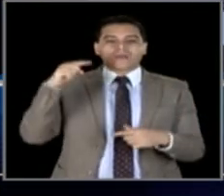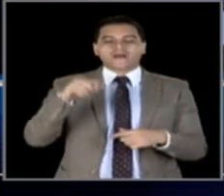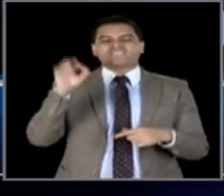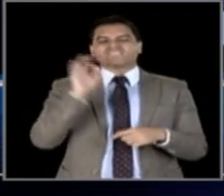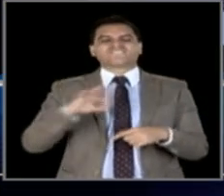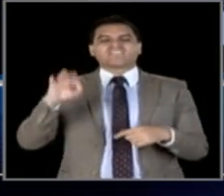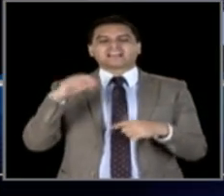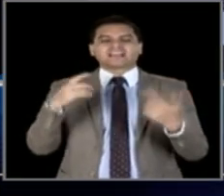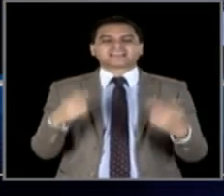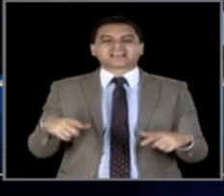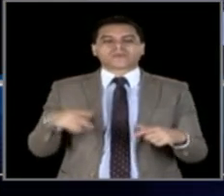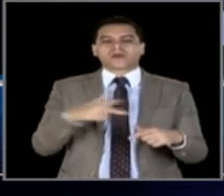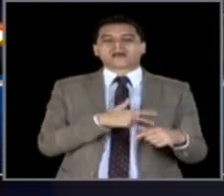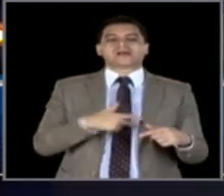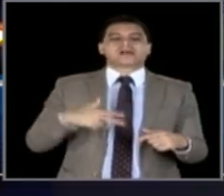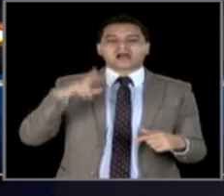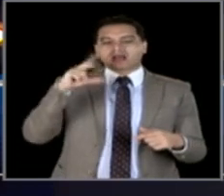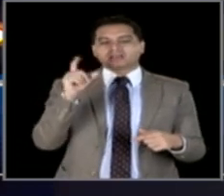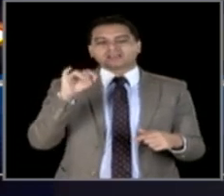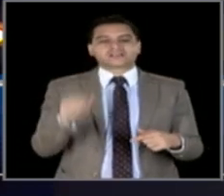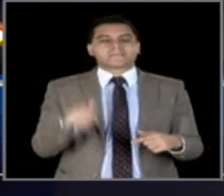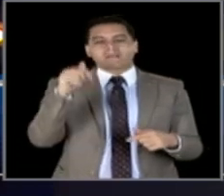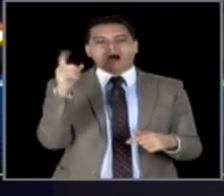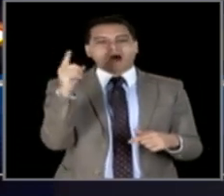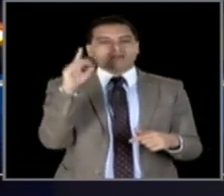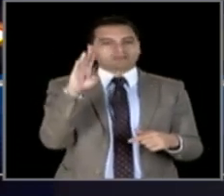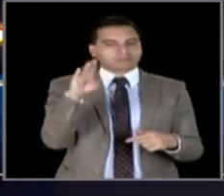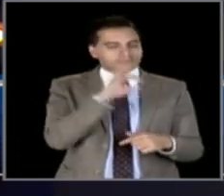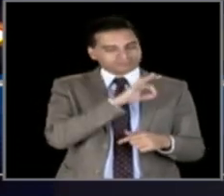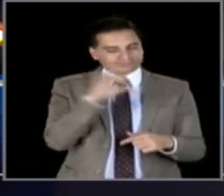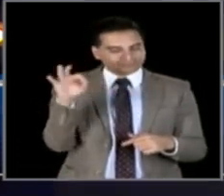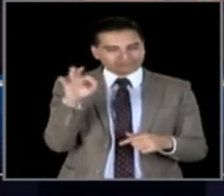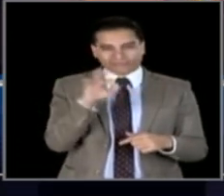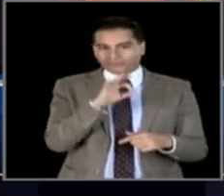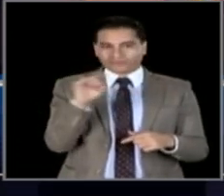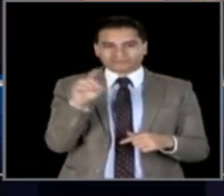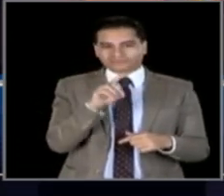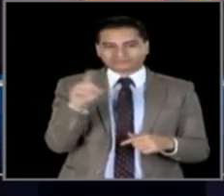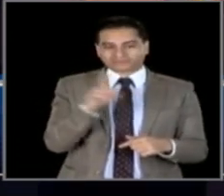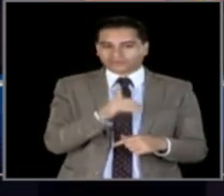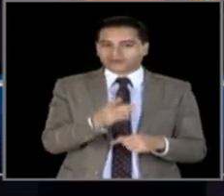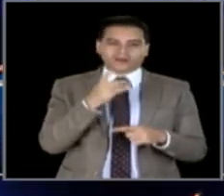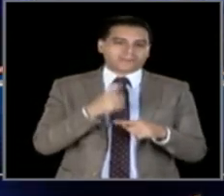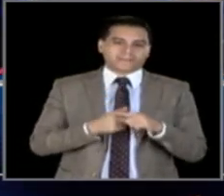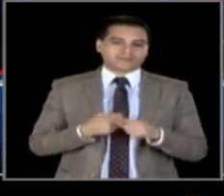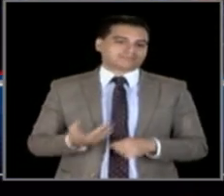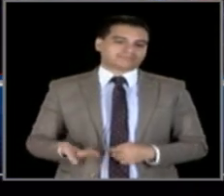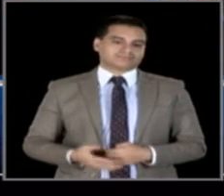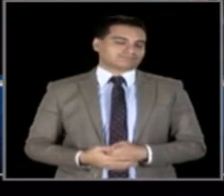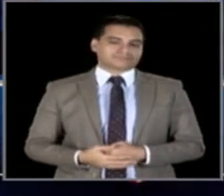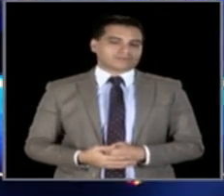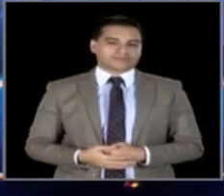علي محمد الدنمارك ولا النرويج ولا الدنمارك. إجابة خاطئة.